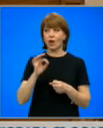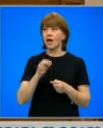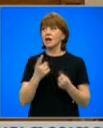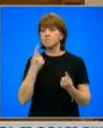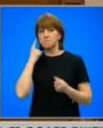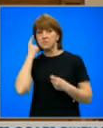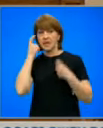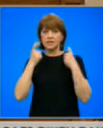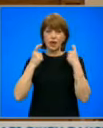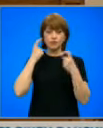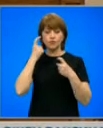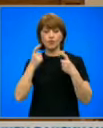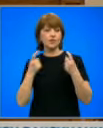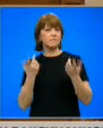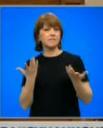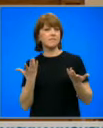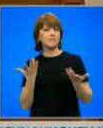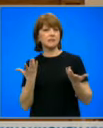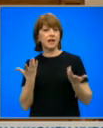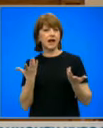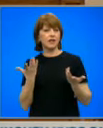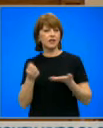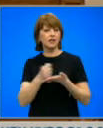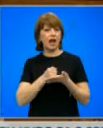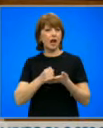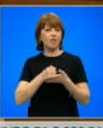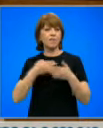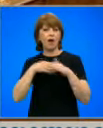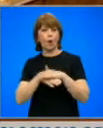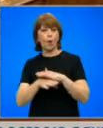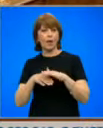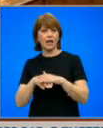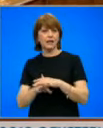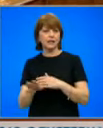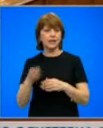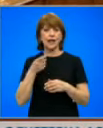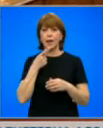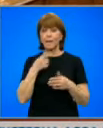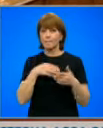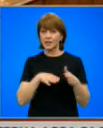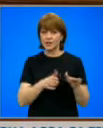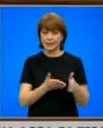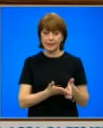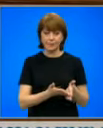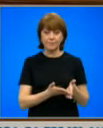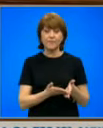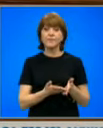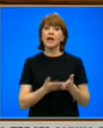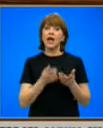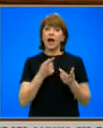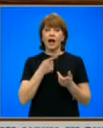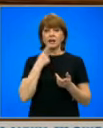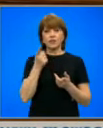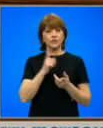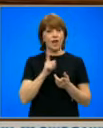едногодишното присъствие на украинските бежанци, разбира се, ако дай Боже да не е по-дълго. От Продължаваме промяната увериха, че няма да се вадят